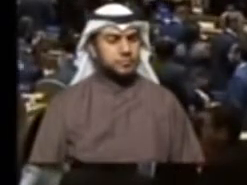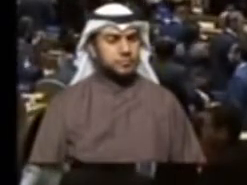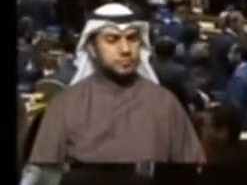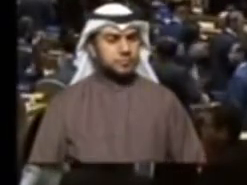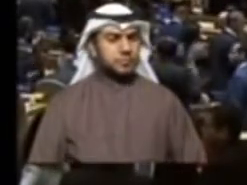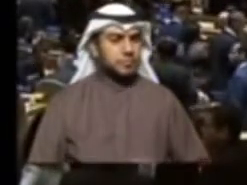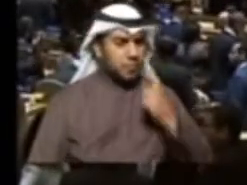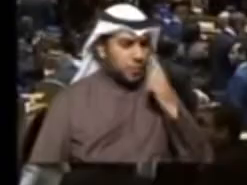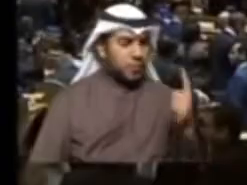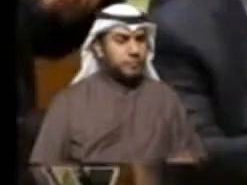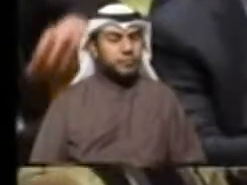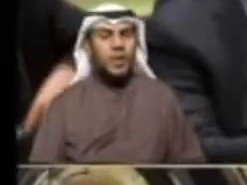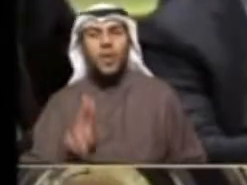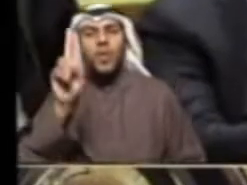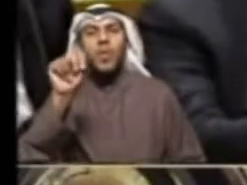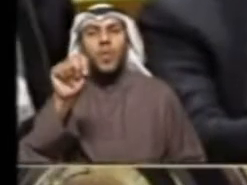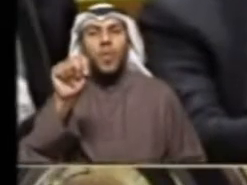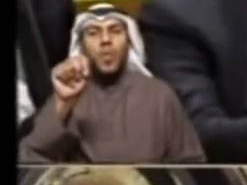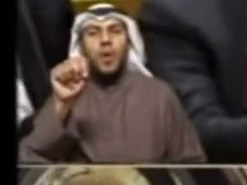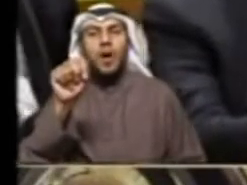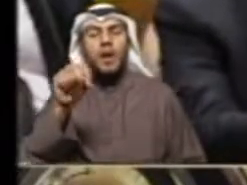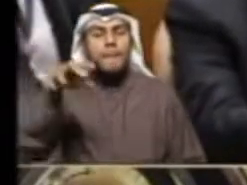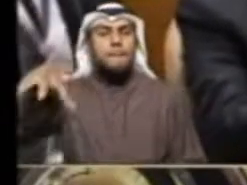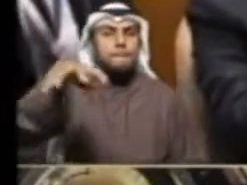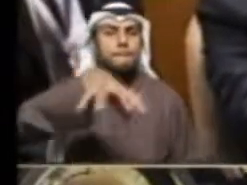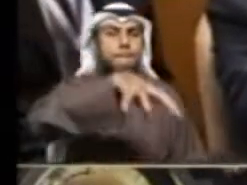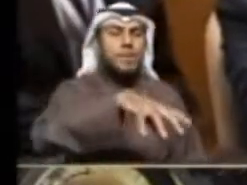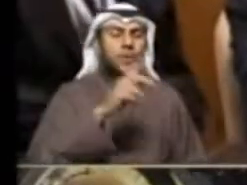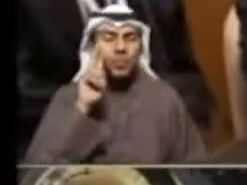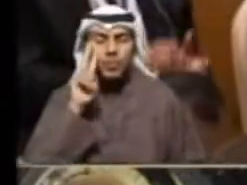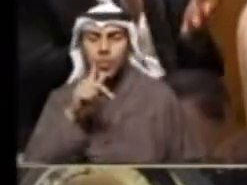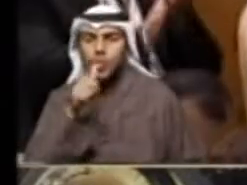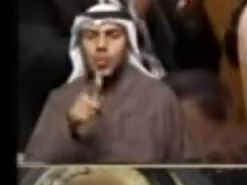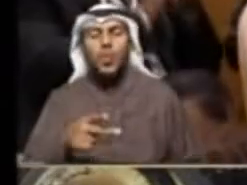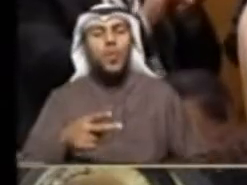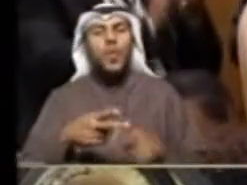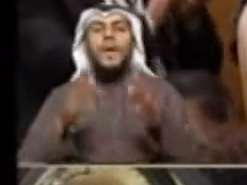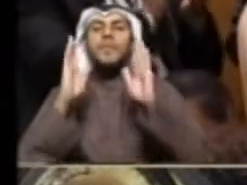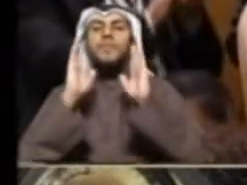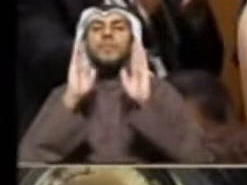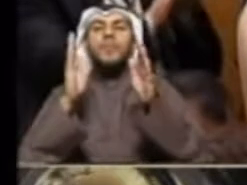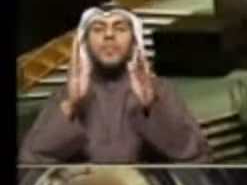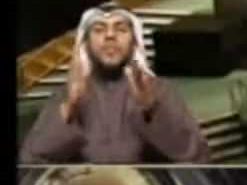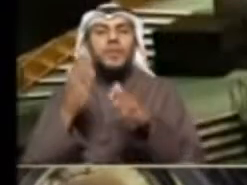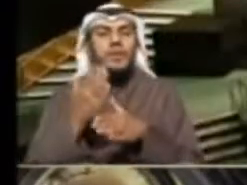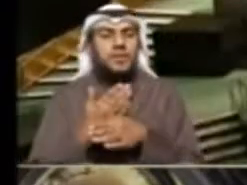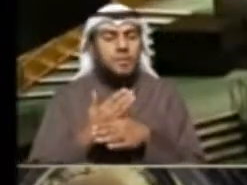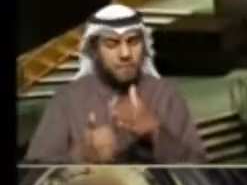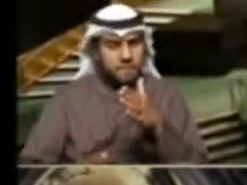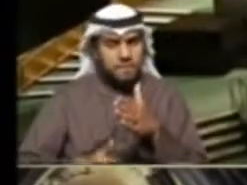رحبت الدول الأعضاء في الأمم المتحدة بفوز دولة الكويت بعضوية غير دائمة في مجلس الأمن الدولي